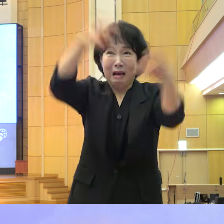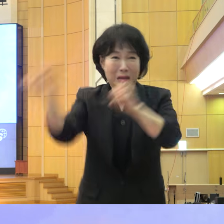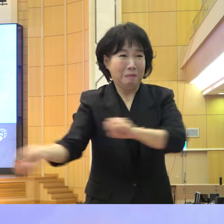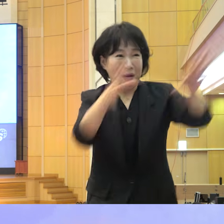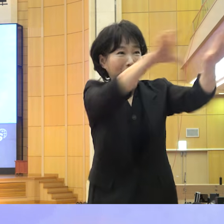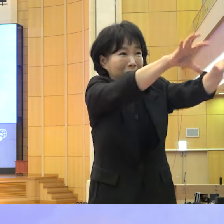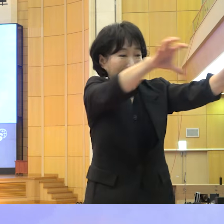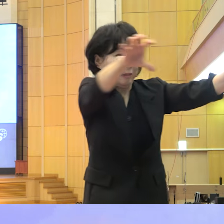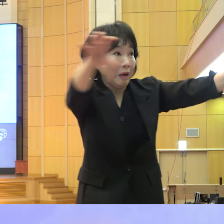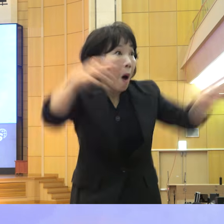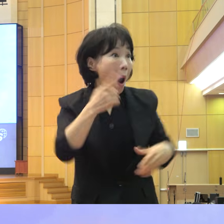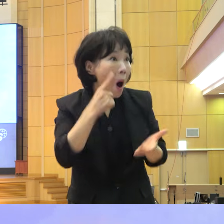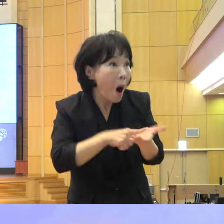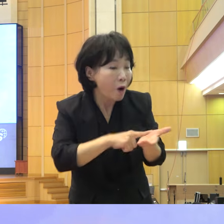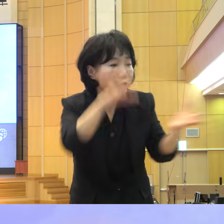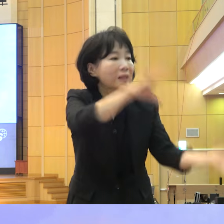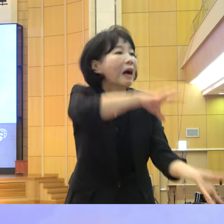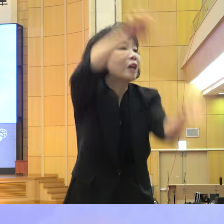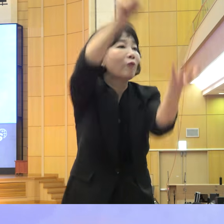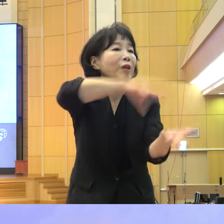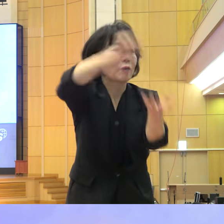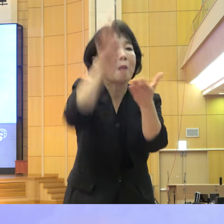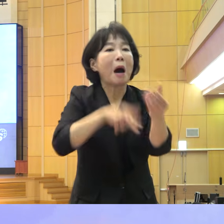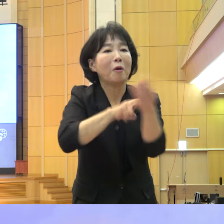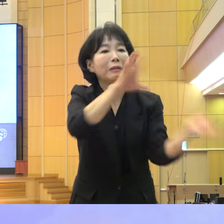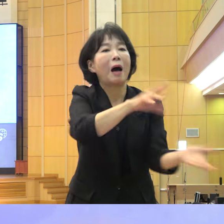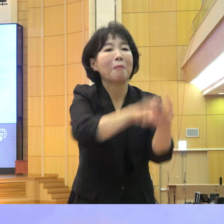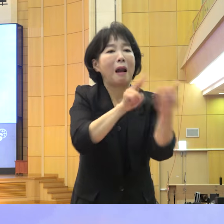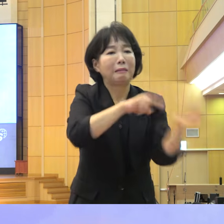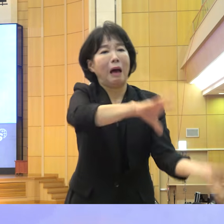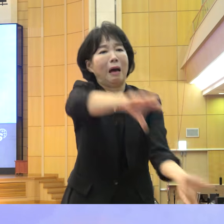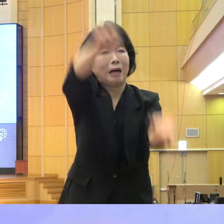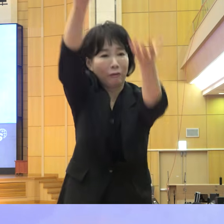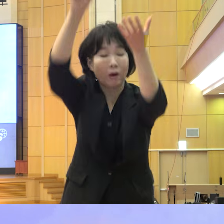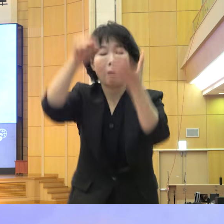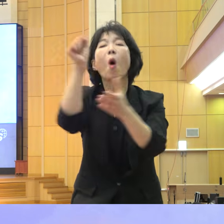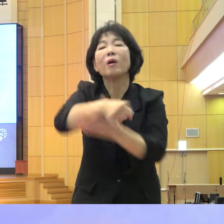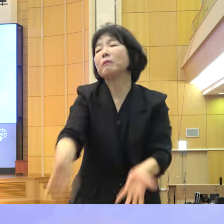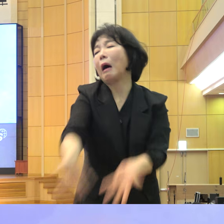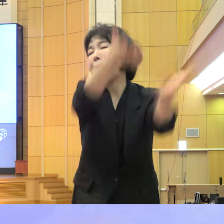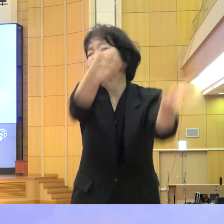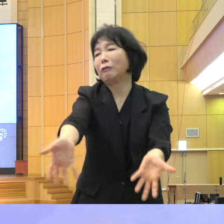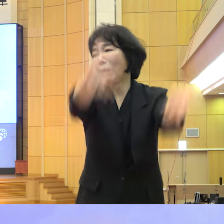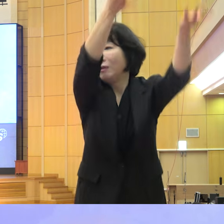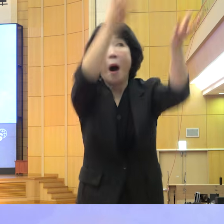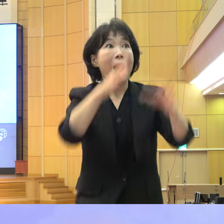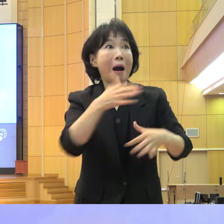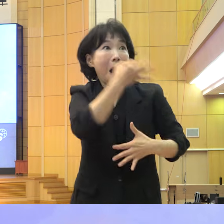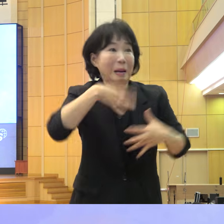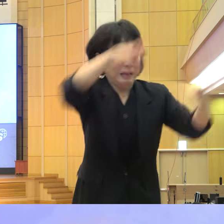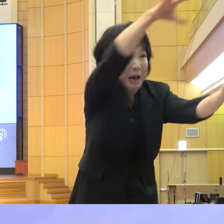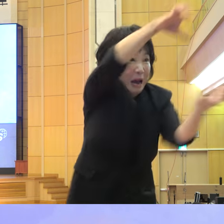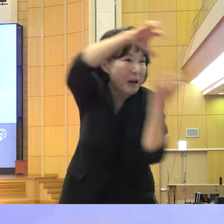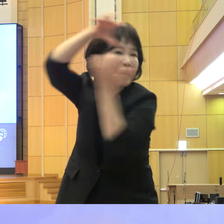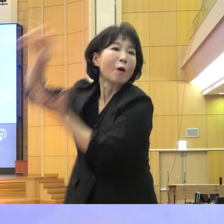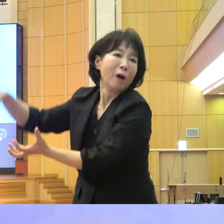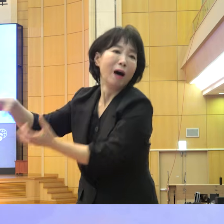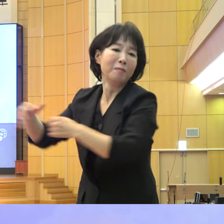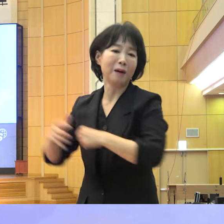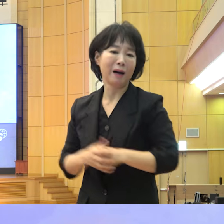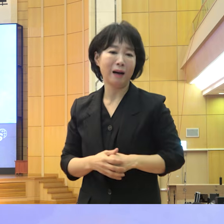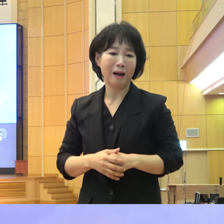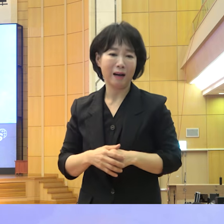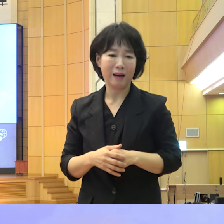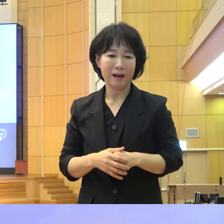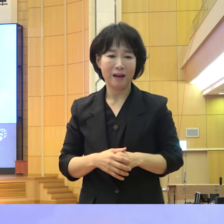그랬더니 고물상 그런 거 주석으로 다니는 사람이야. 다 가져가고